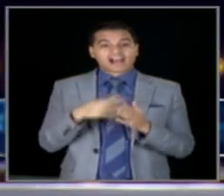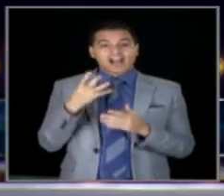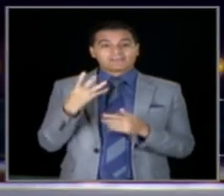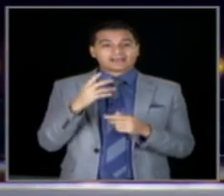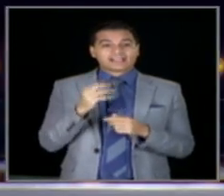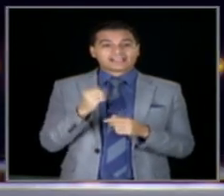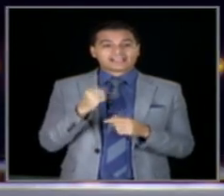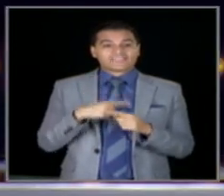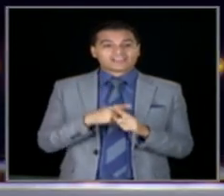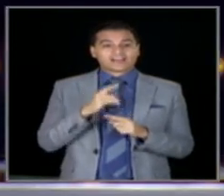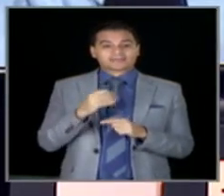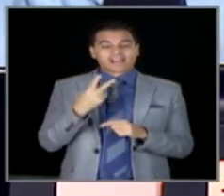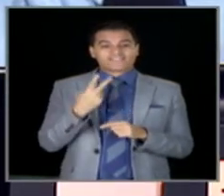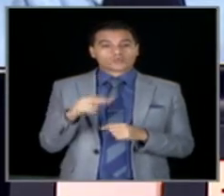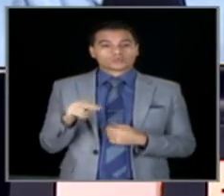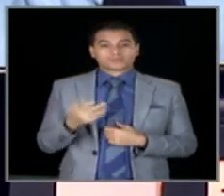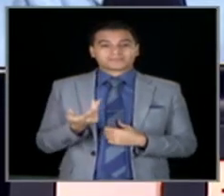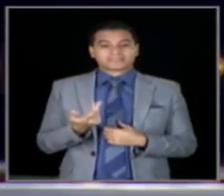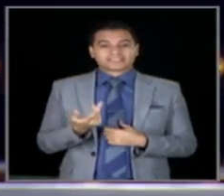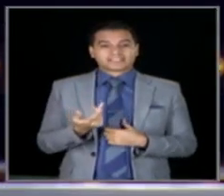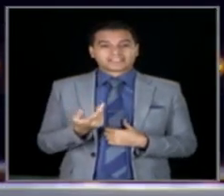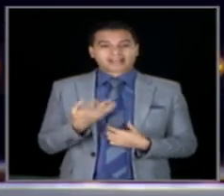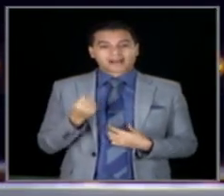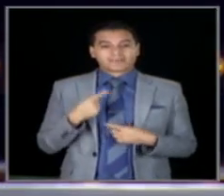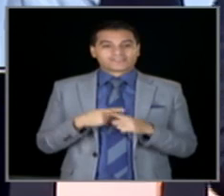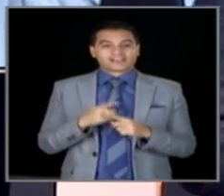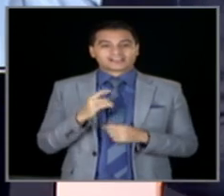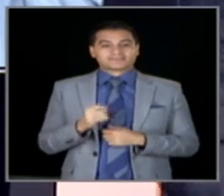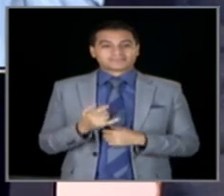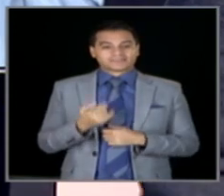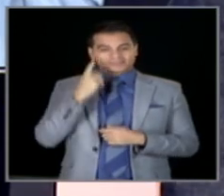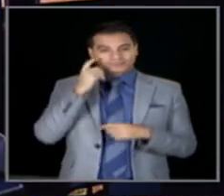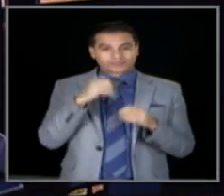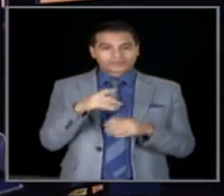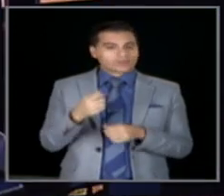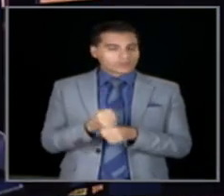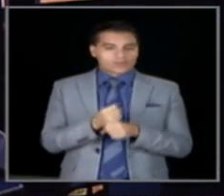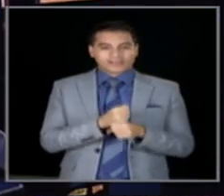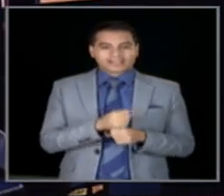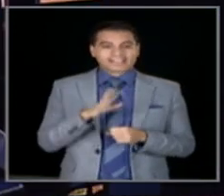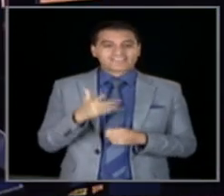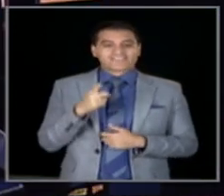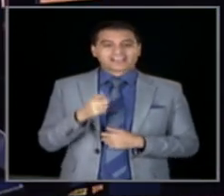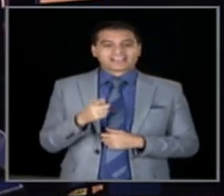40 في 50؟ 2500. جبت النص ده منين؟ سوري. تعال مكاني. كيفك